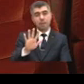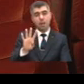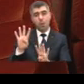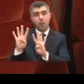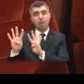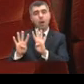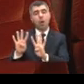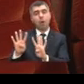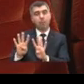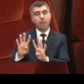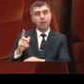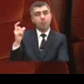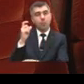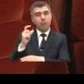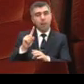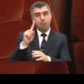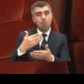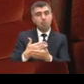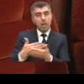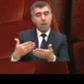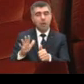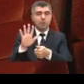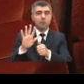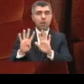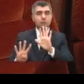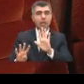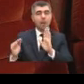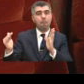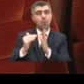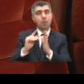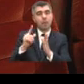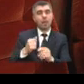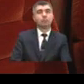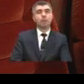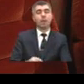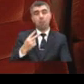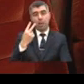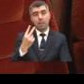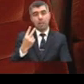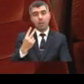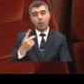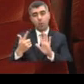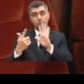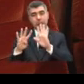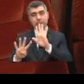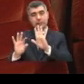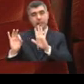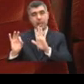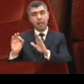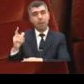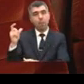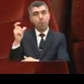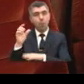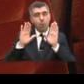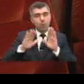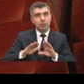مسجد بكلفة مليار و96 مليون. يوجد في طور التراخيص 217 مسجد بكلفة